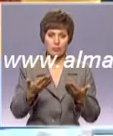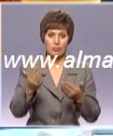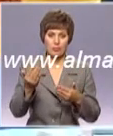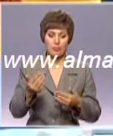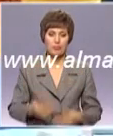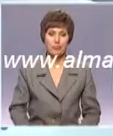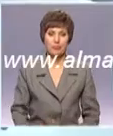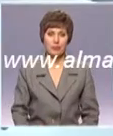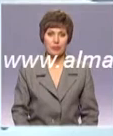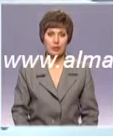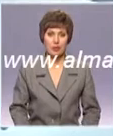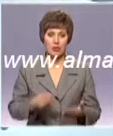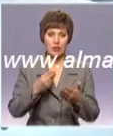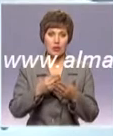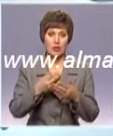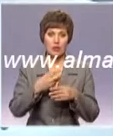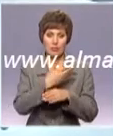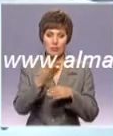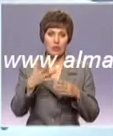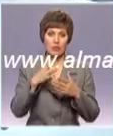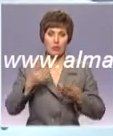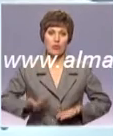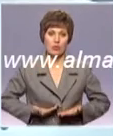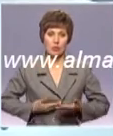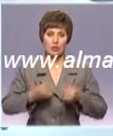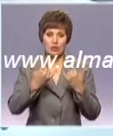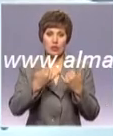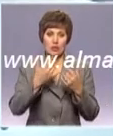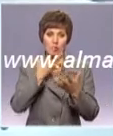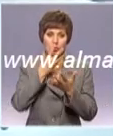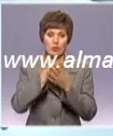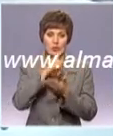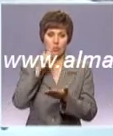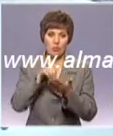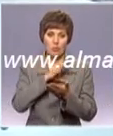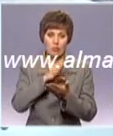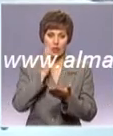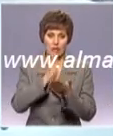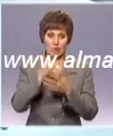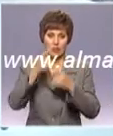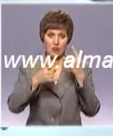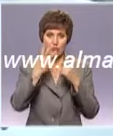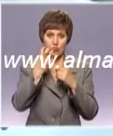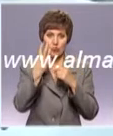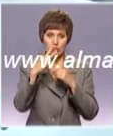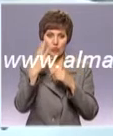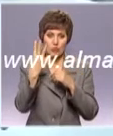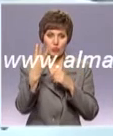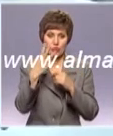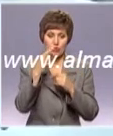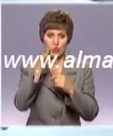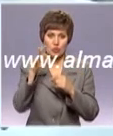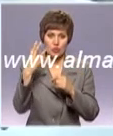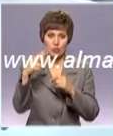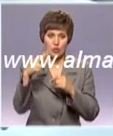Қадірменді ағайын, тұрғын үй мәселесіне қатысты көкейлеріңізде жүрген сауал болса, хабарласыңыздар. Тікелей эфир нөмірі 334-0024 және